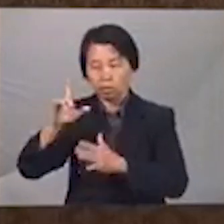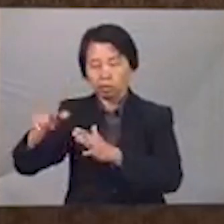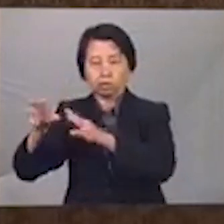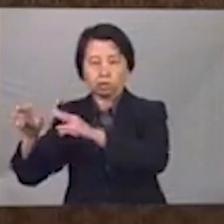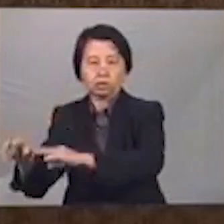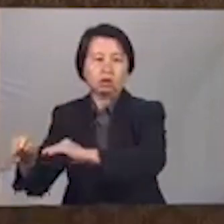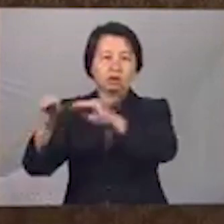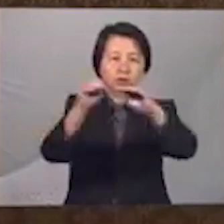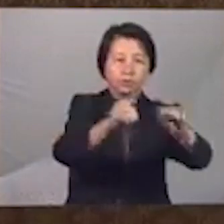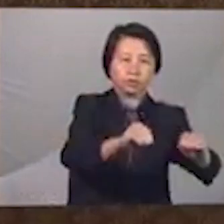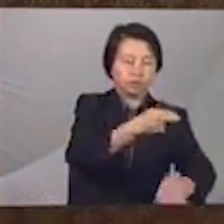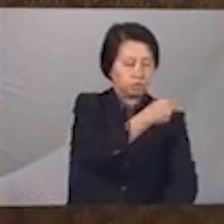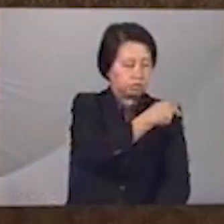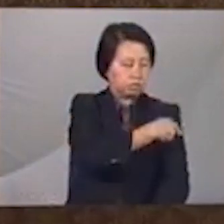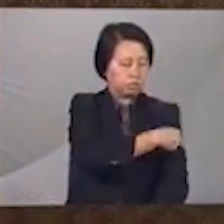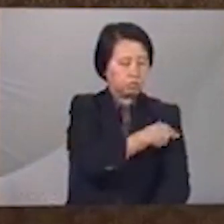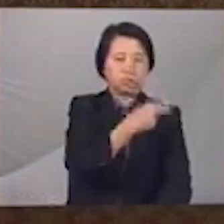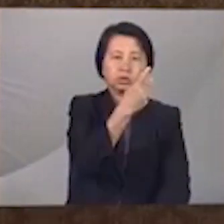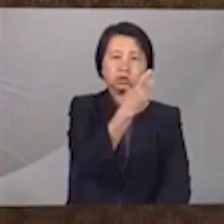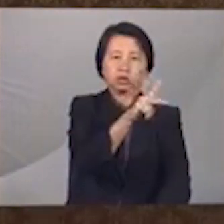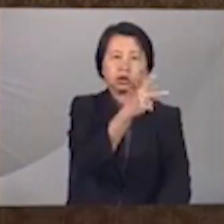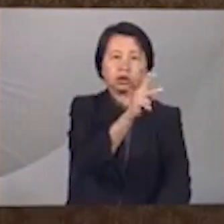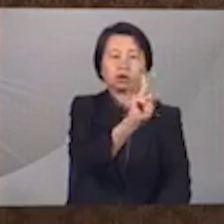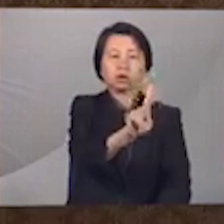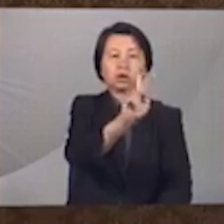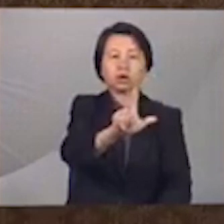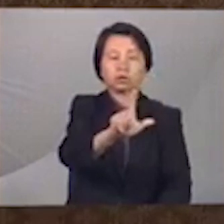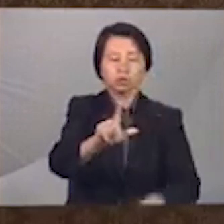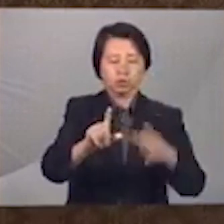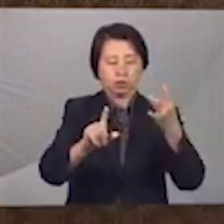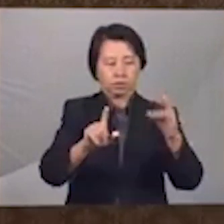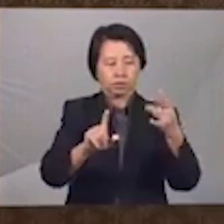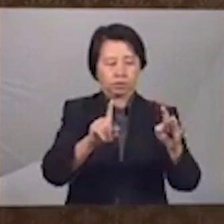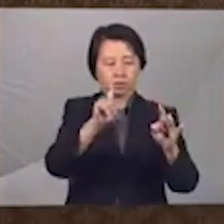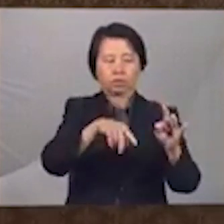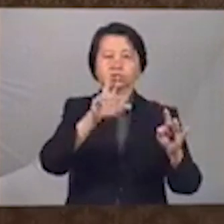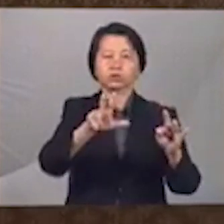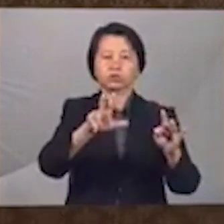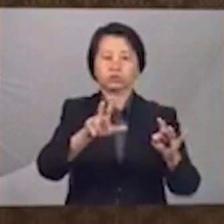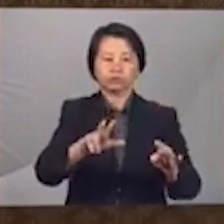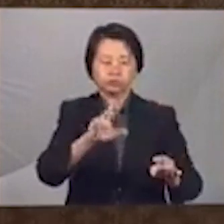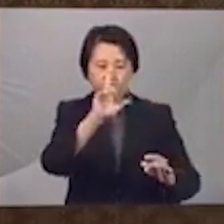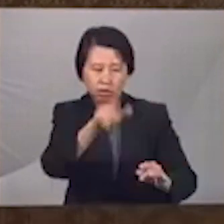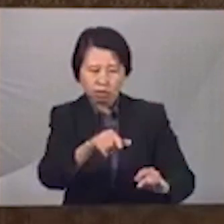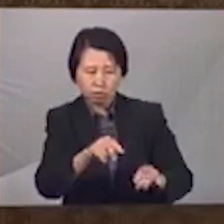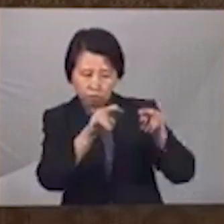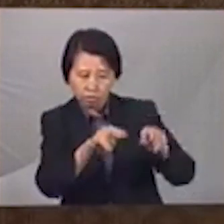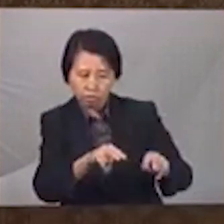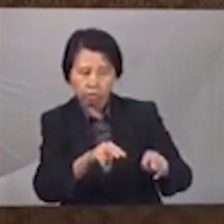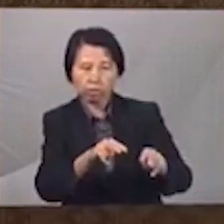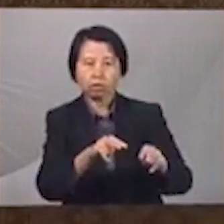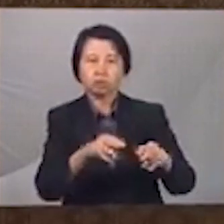ke Hospital Kuala Lumpur pada 18 Mac 2020. Kesihatan beliau semakin